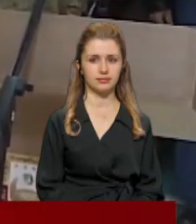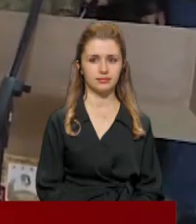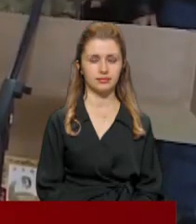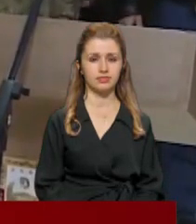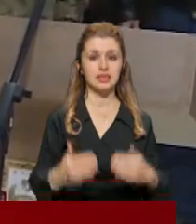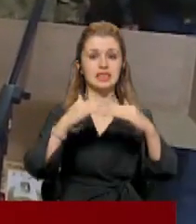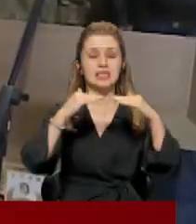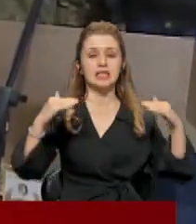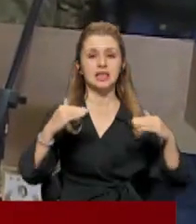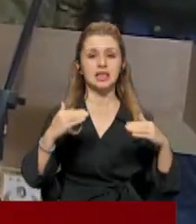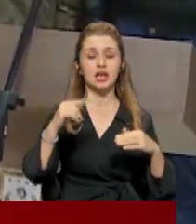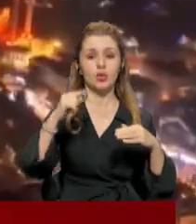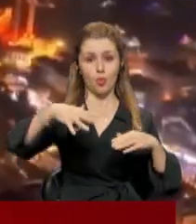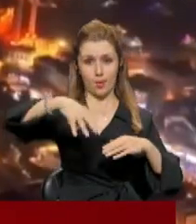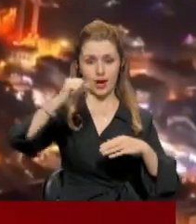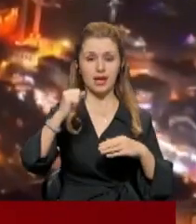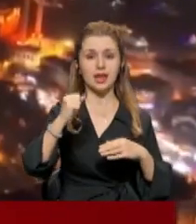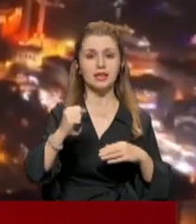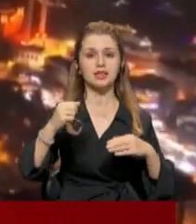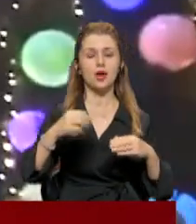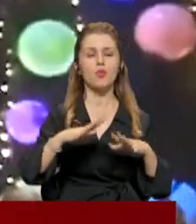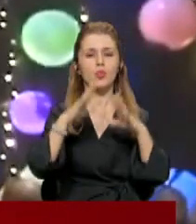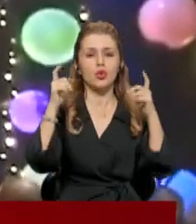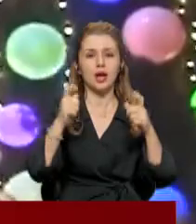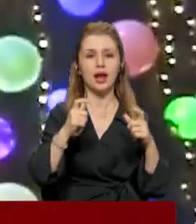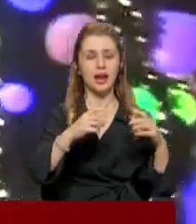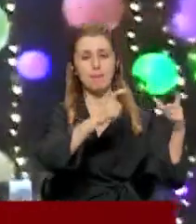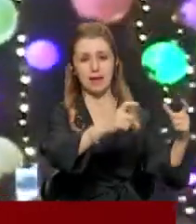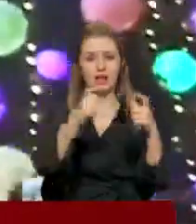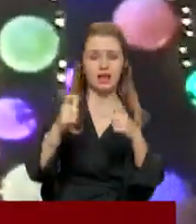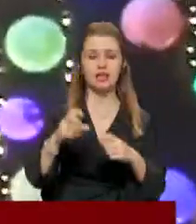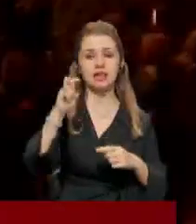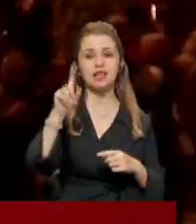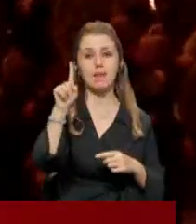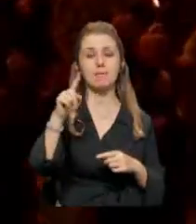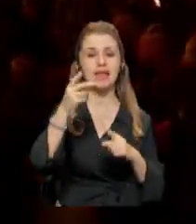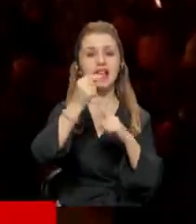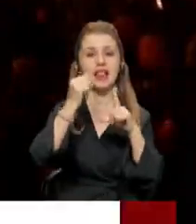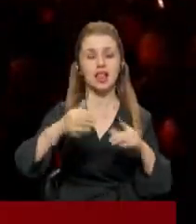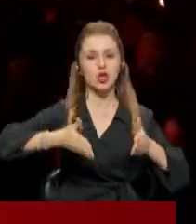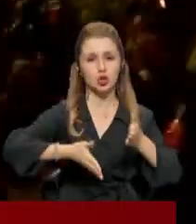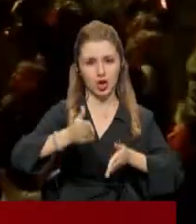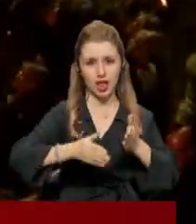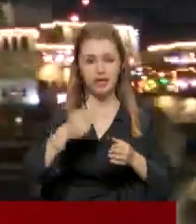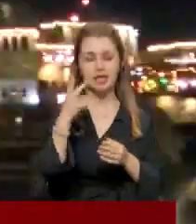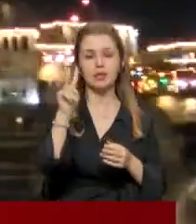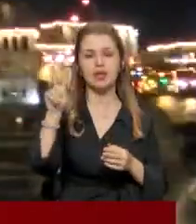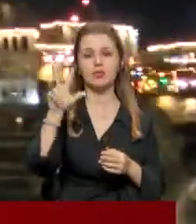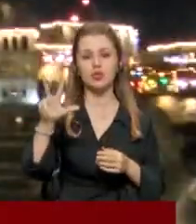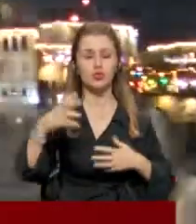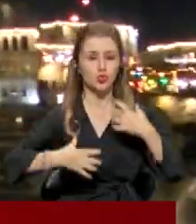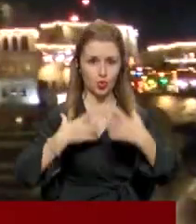3 inşallah. Sınırda, komuta merkezinde, mega kentte, meydanlarda, 81 ilde, sokaklarda